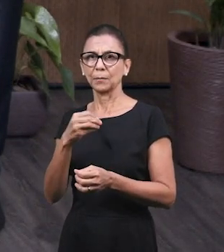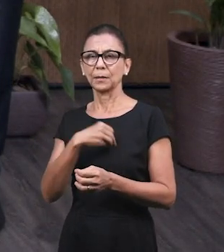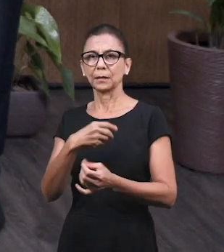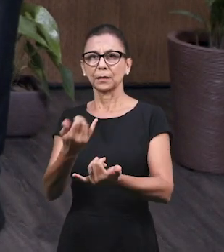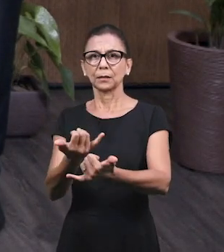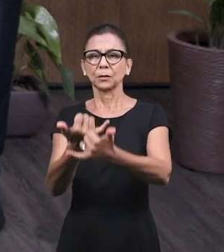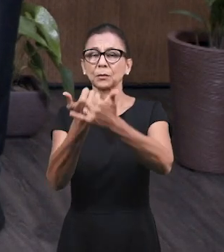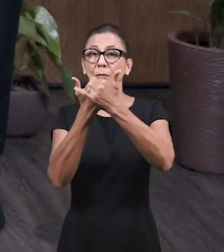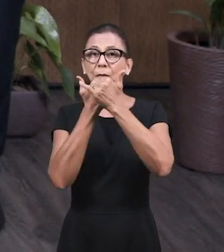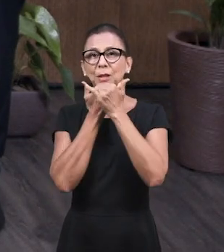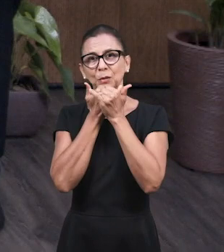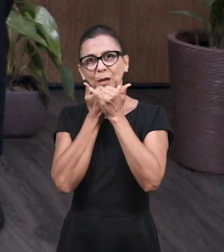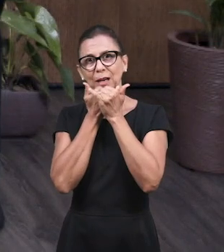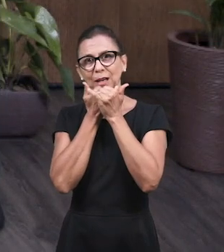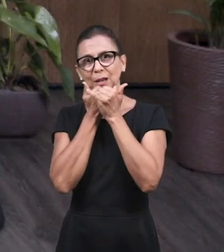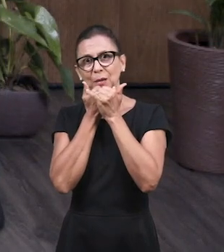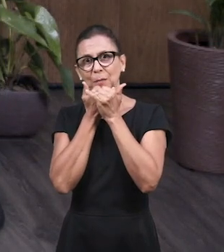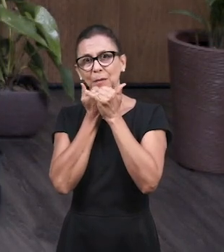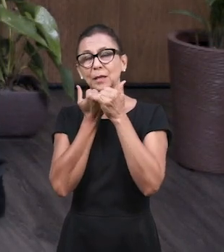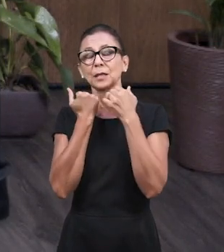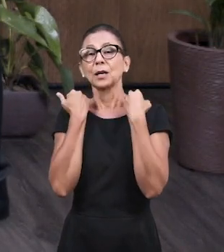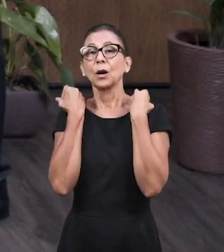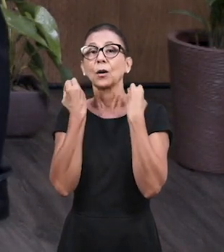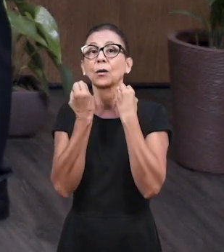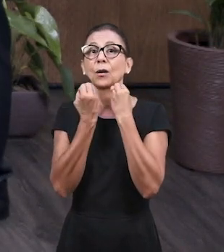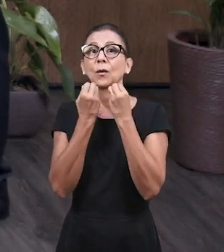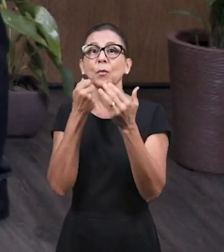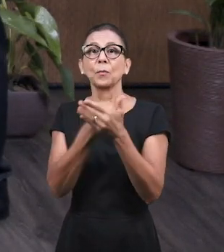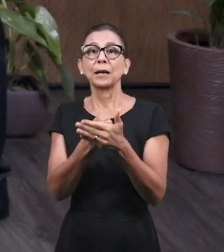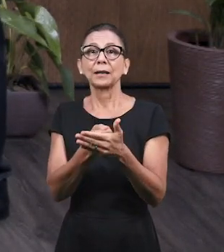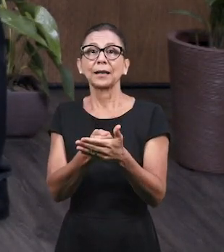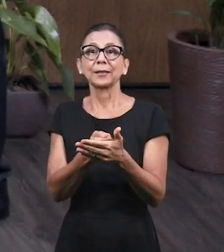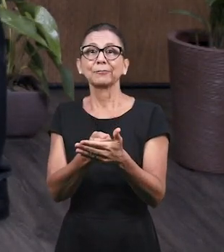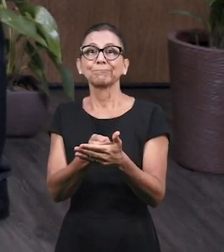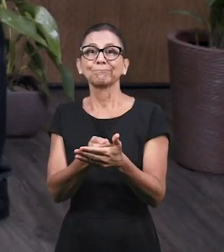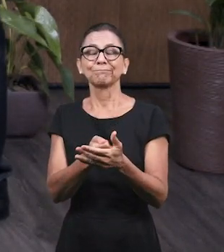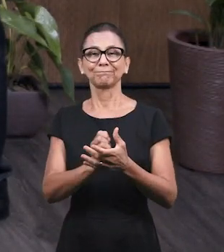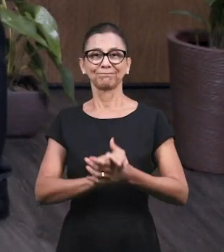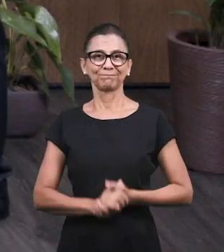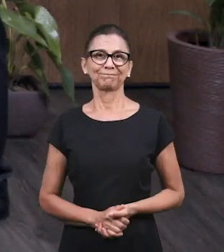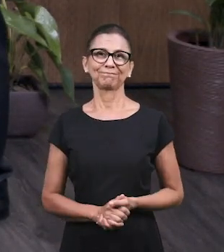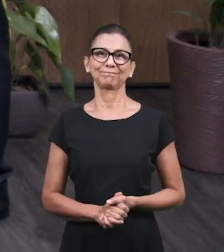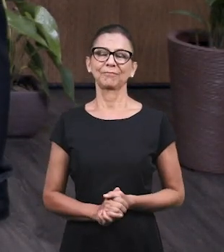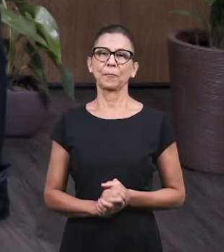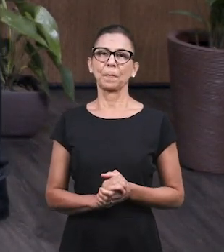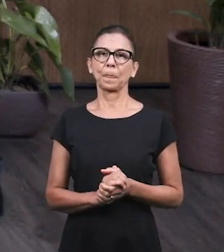péchés et le salut. Mais observez bien, cette dette était